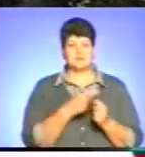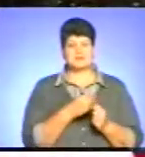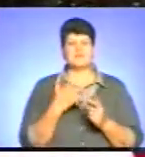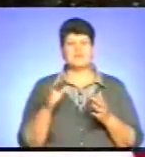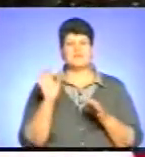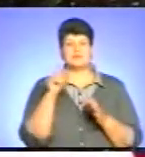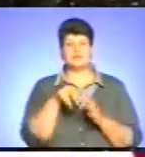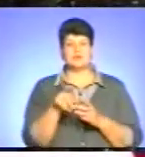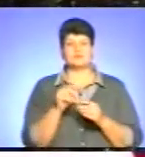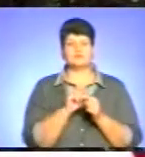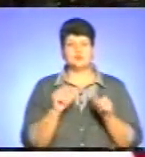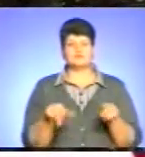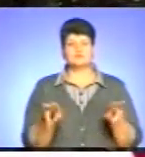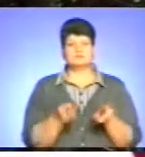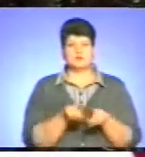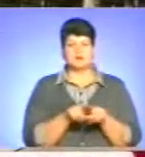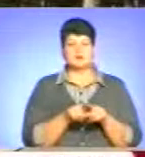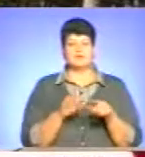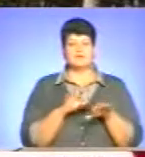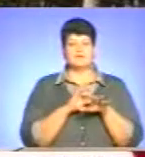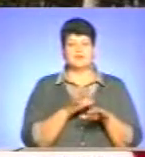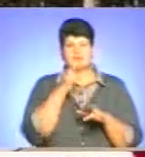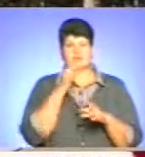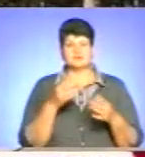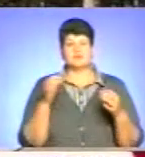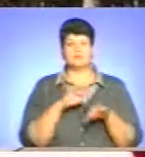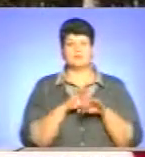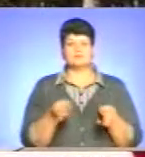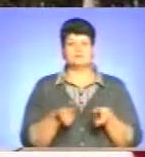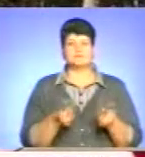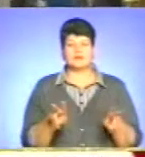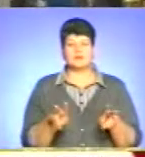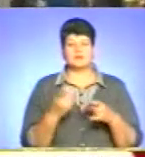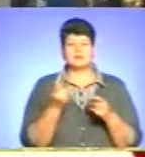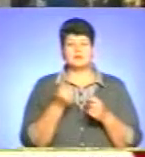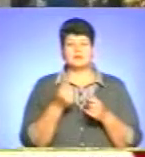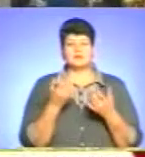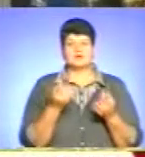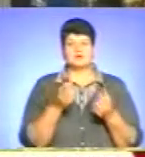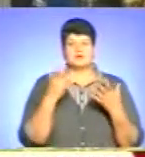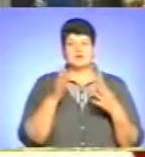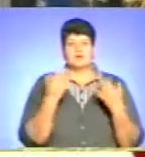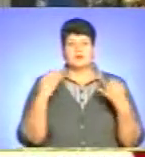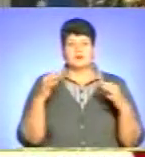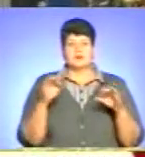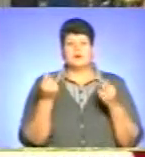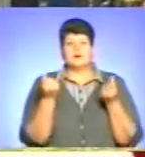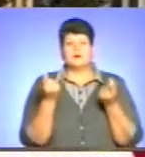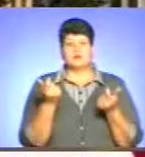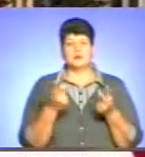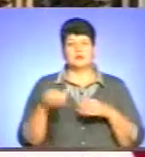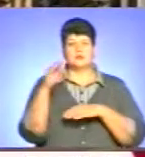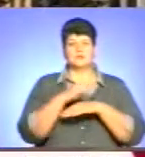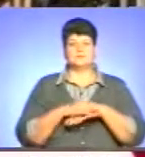уроки вчать і вільний час проводять. Проте його останнім часом дуже мало, кажуть діти. Упродовж навчального тижня у школі уроки допізна,